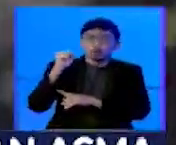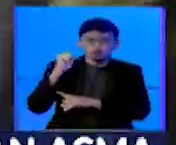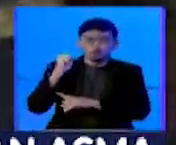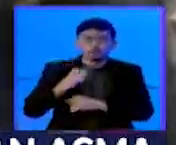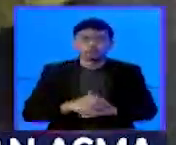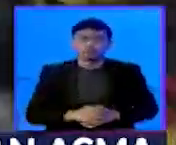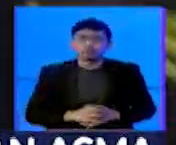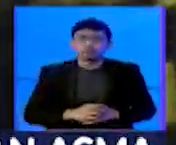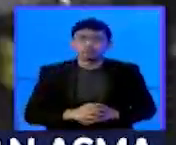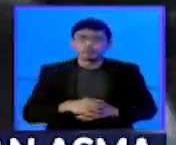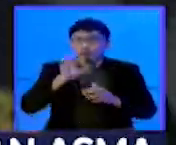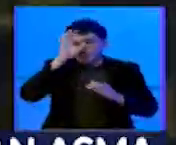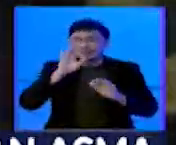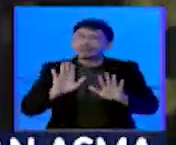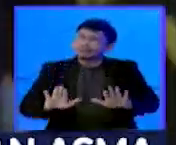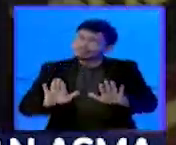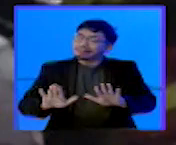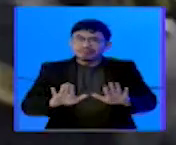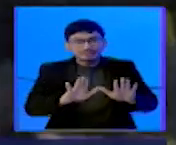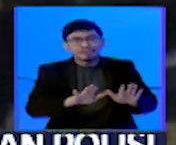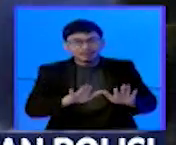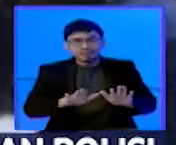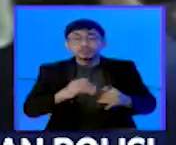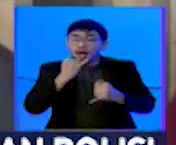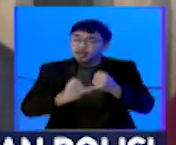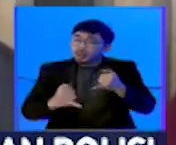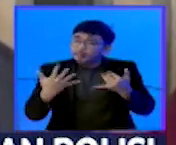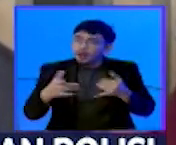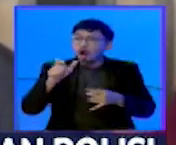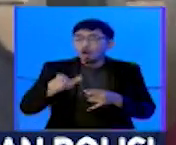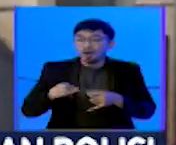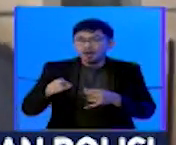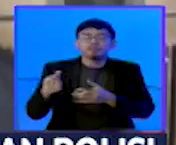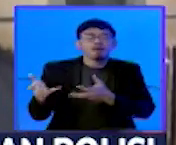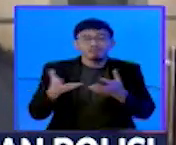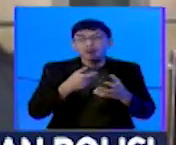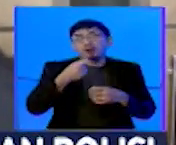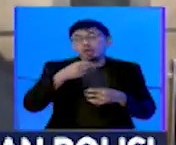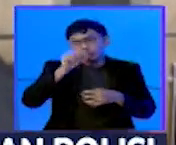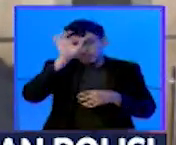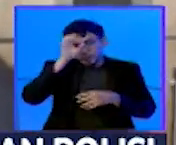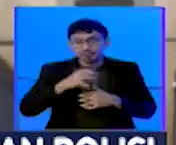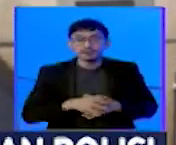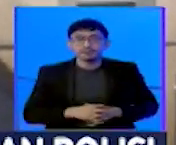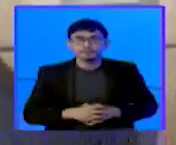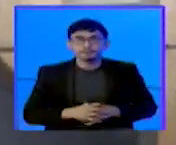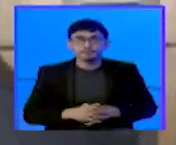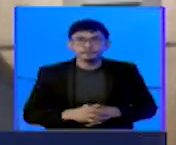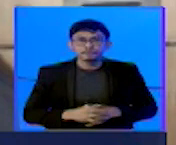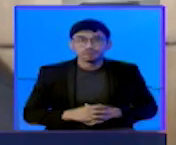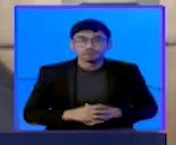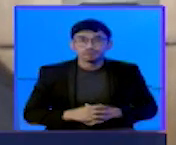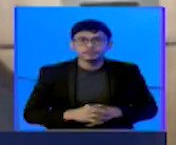meredam keributan, dua anggota keluarga pasien diamankan polisi. Namun dari pihak rumah sakit masih